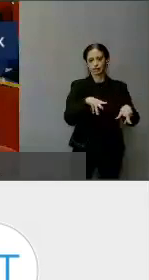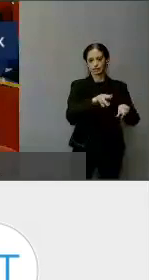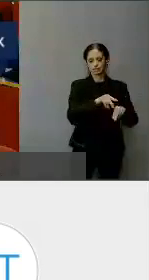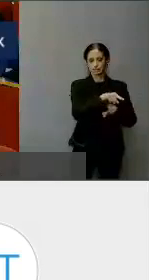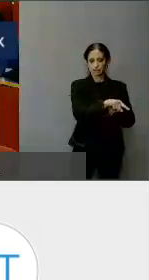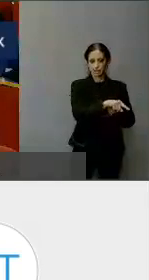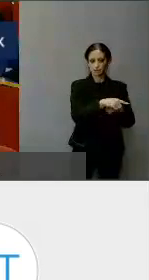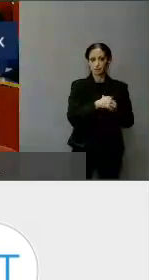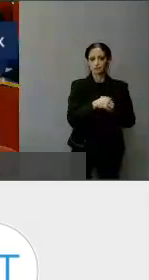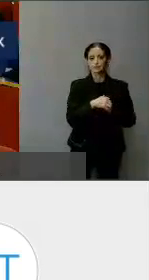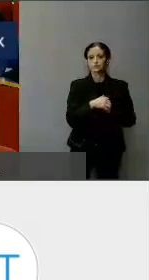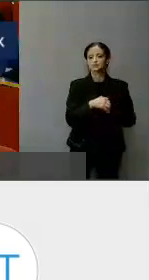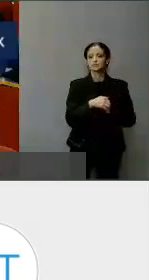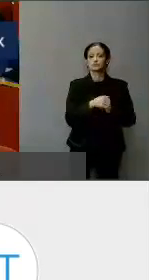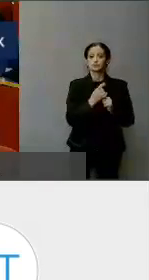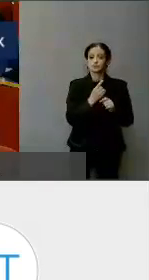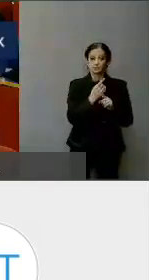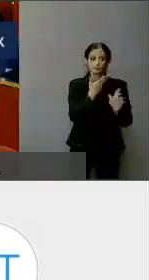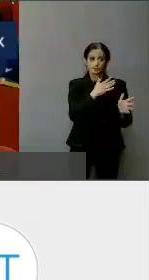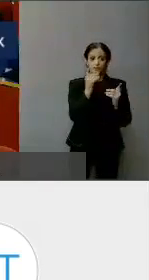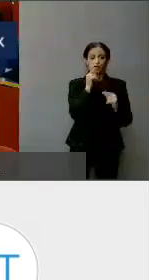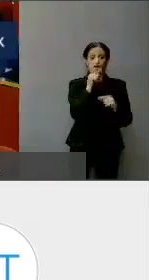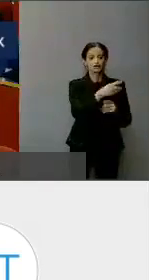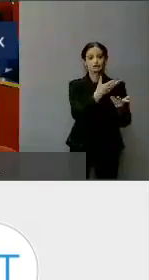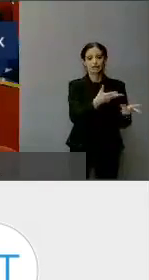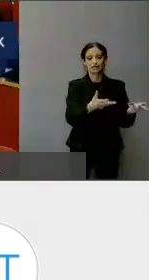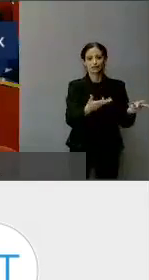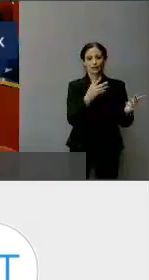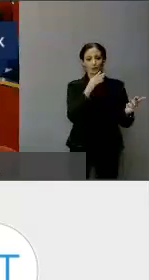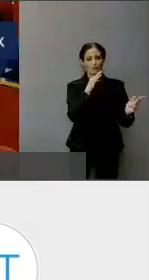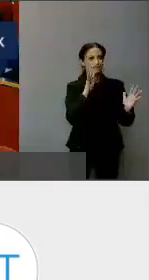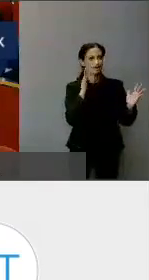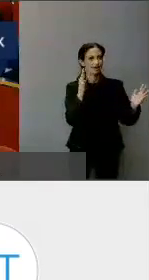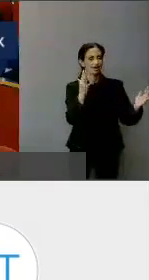salva qua il territorio il suo verde pubblico